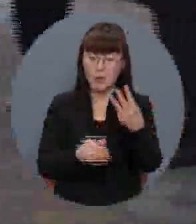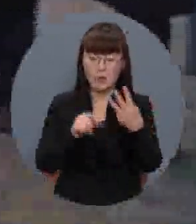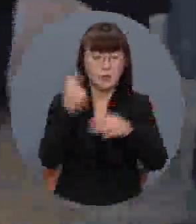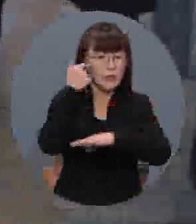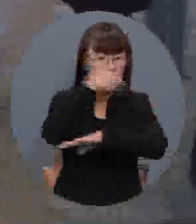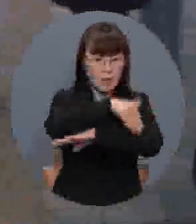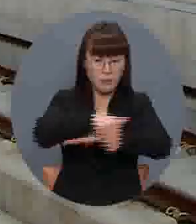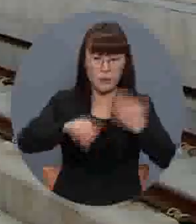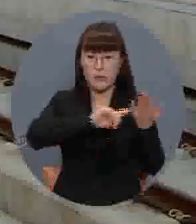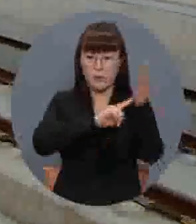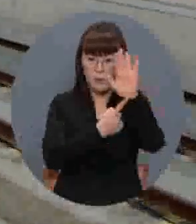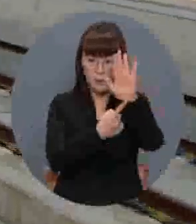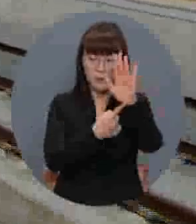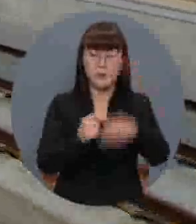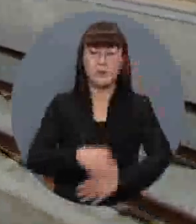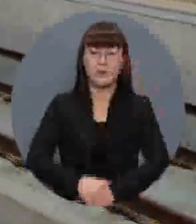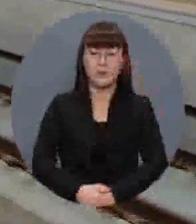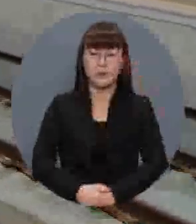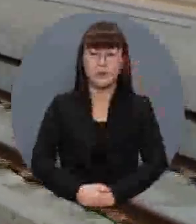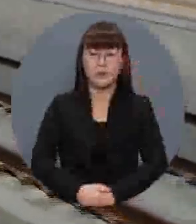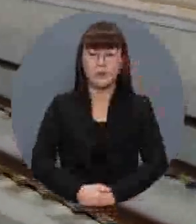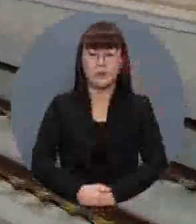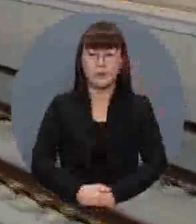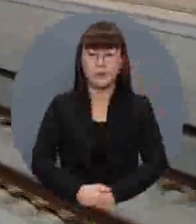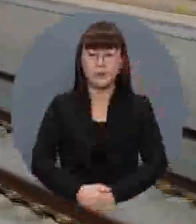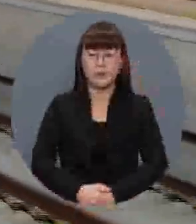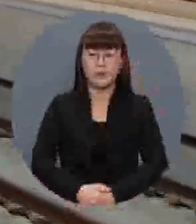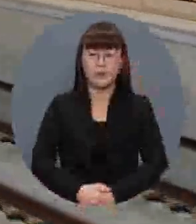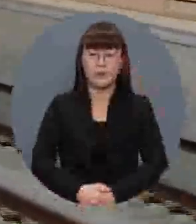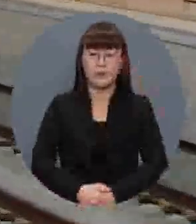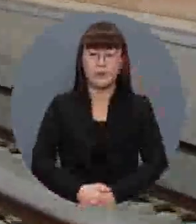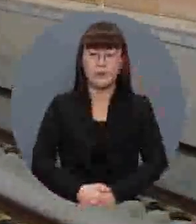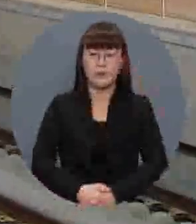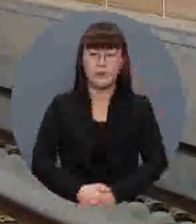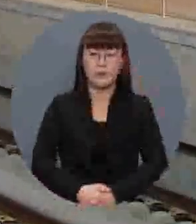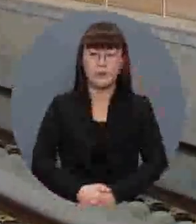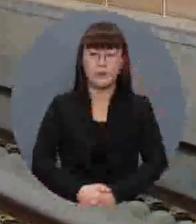기본계획을 고시할 예정입니다. MBC 뉴스 이상훈입니다.